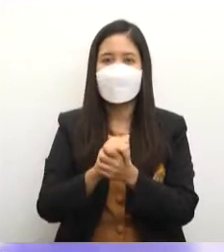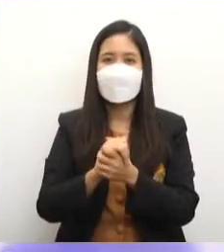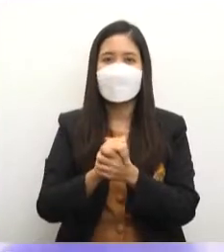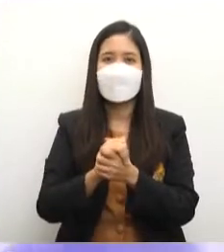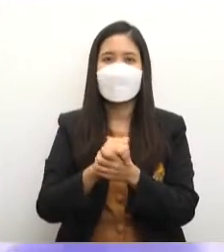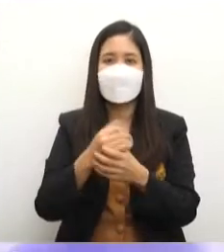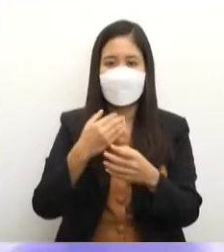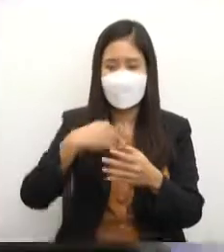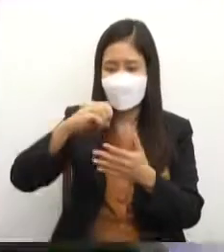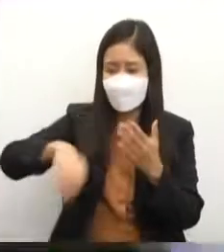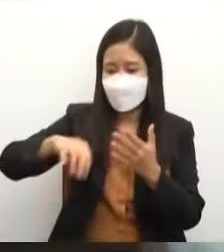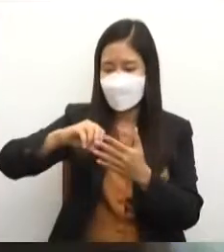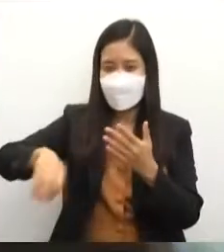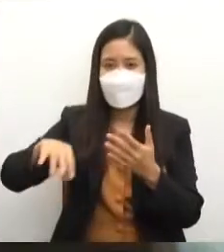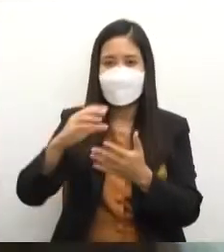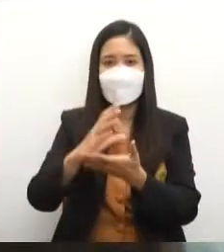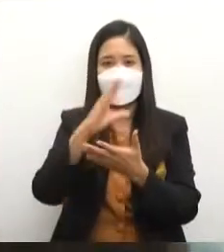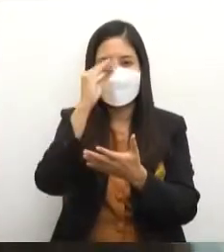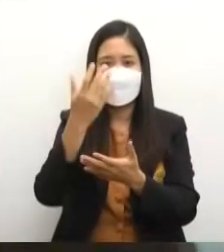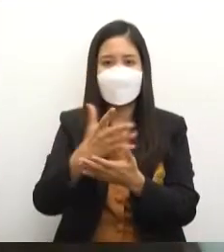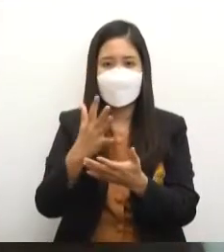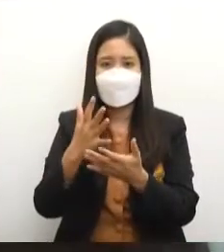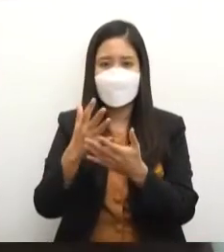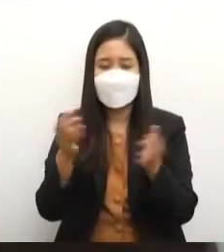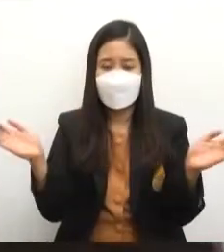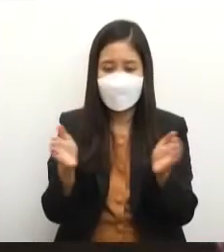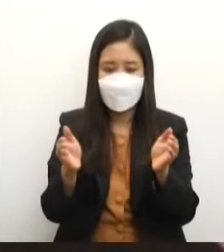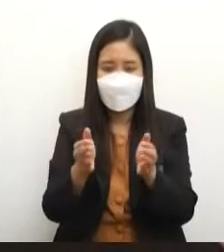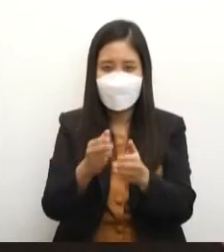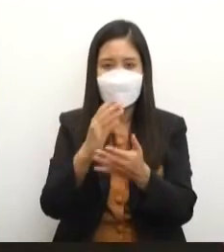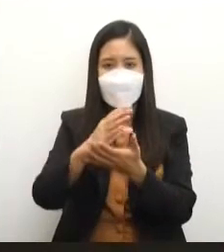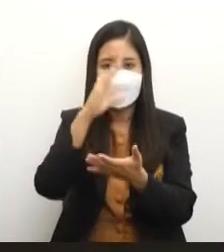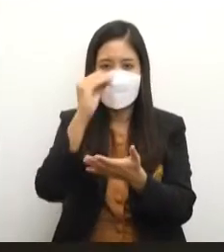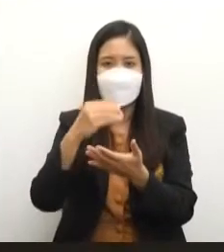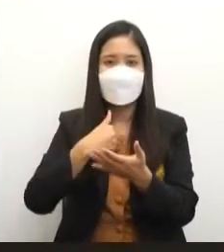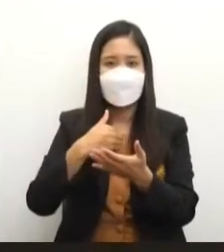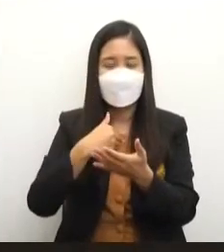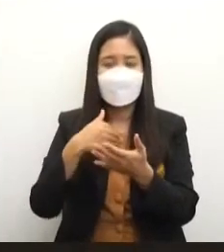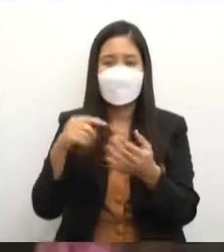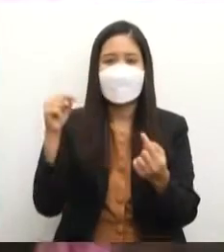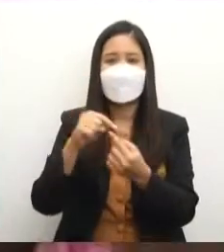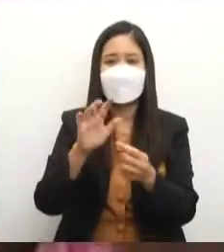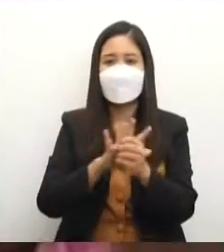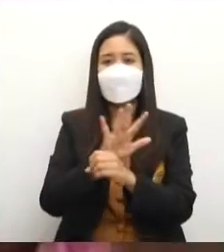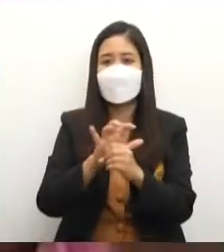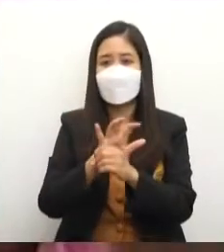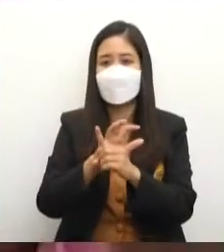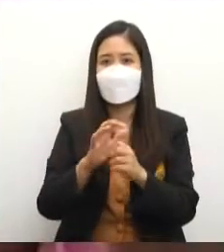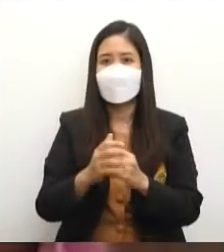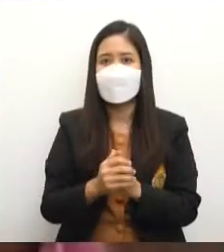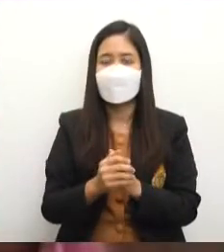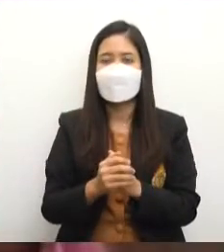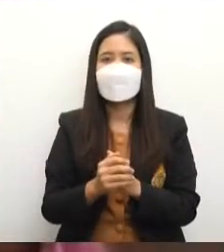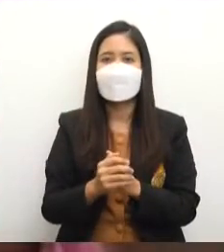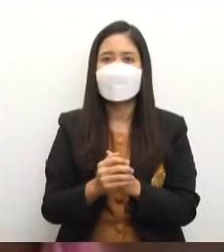ากระบบการศึกษาหลุดออกจากระบบกลางคันเนี่ย zero drop out นะคะอันเป็นผลมาจากสถานการณ์การแพร่ระบาดของโรคติดเชื้อนะคะเพราะว่าเ